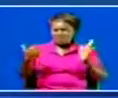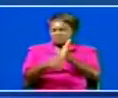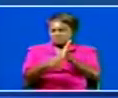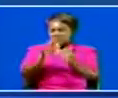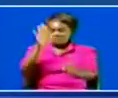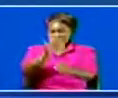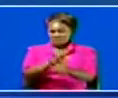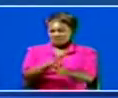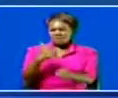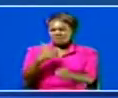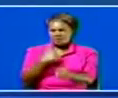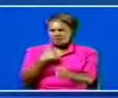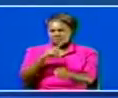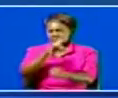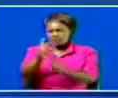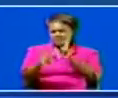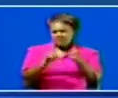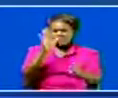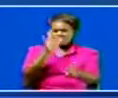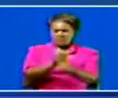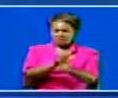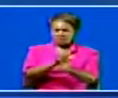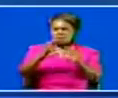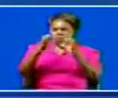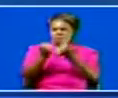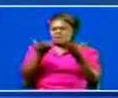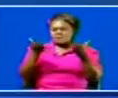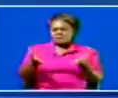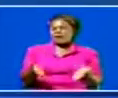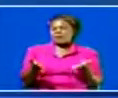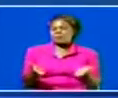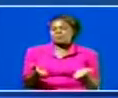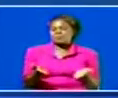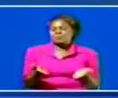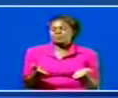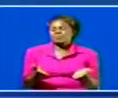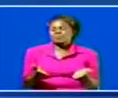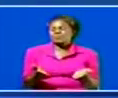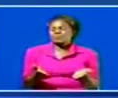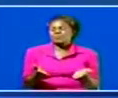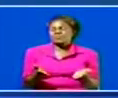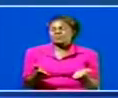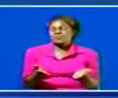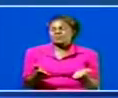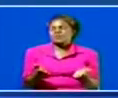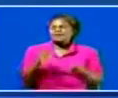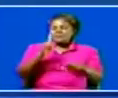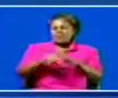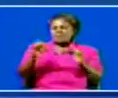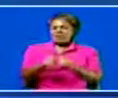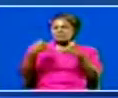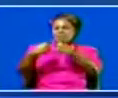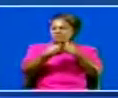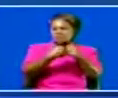mingi, kuna mitihani mingi pia katika ulimwengu ambao tulionao hivi sasa na vitu kama hivyo. Kunapotokea